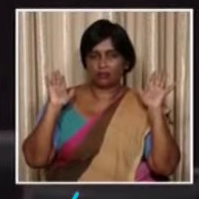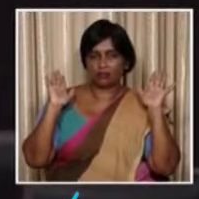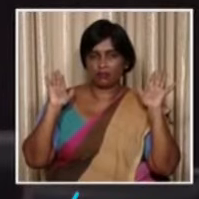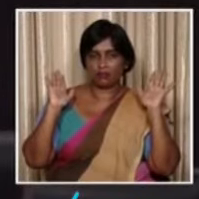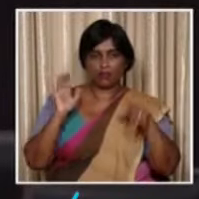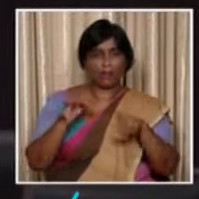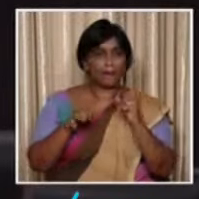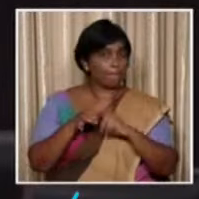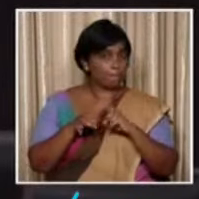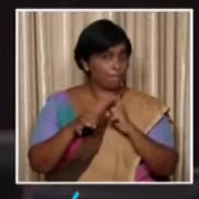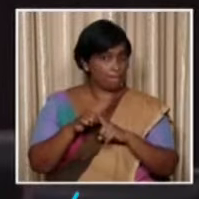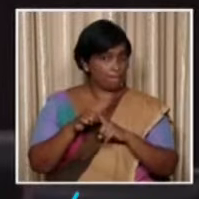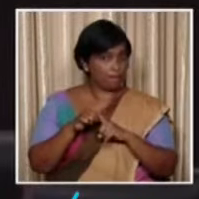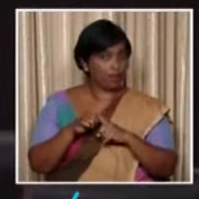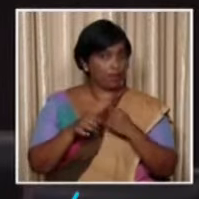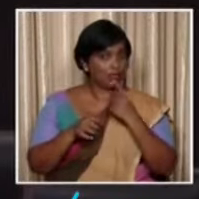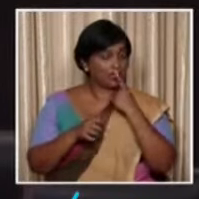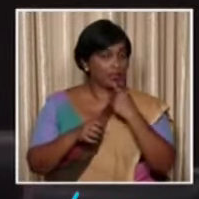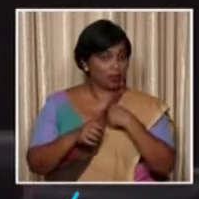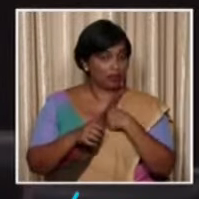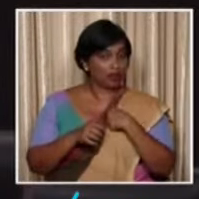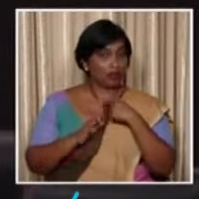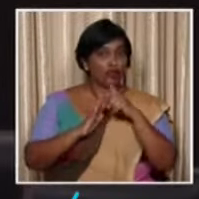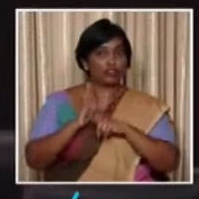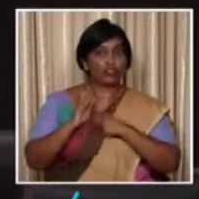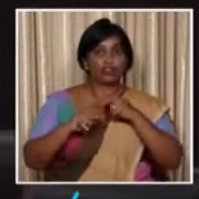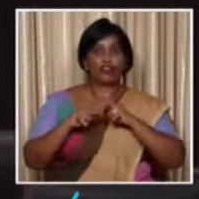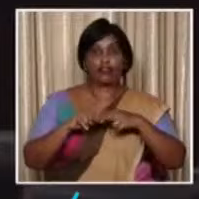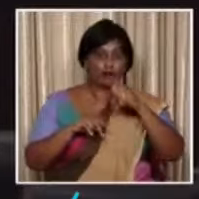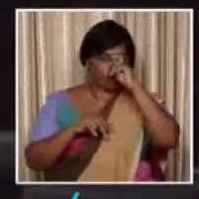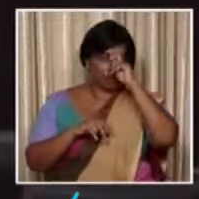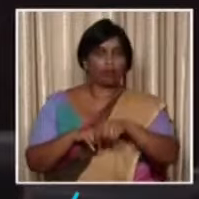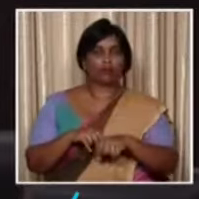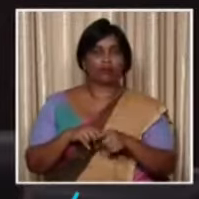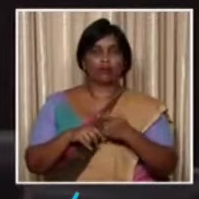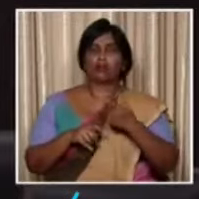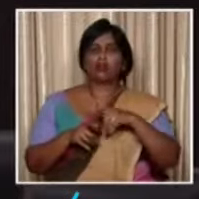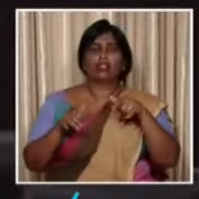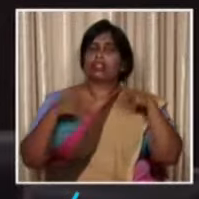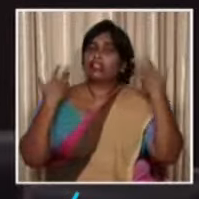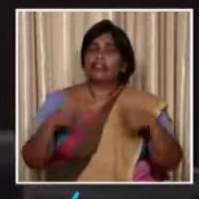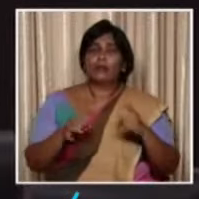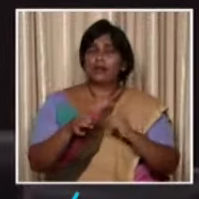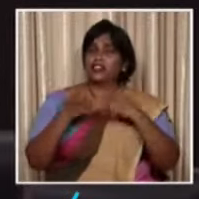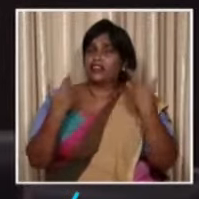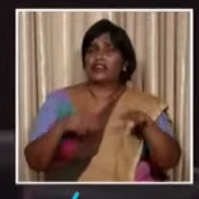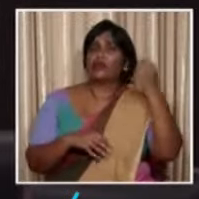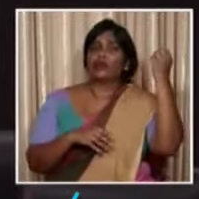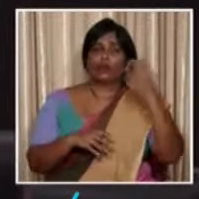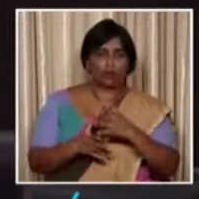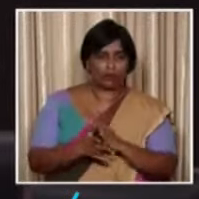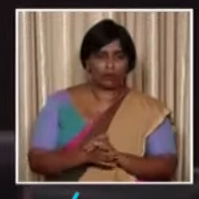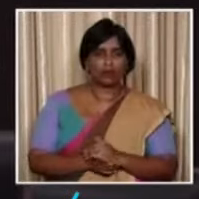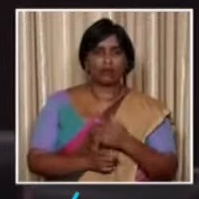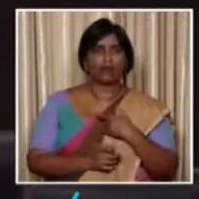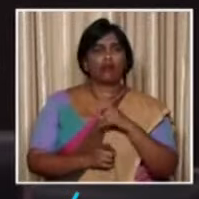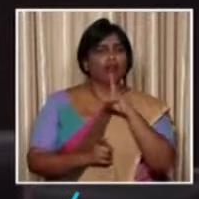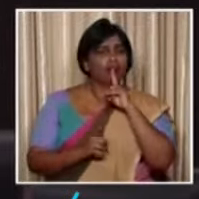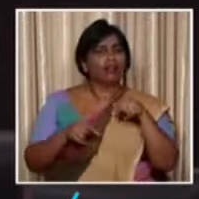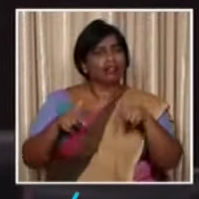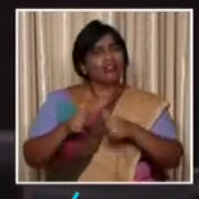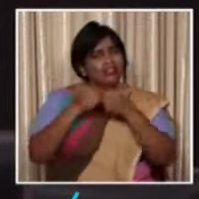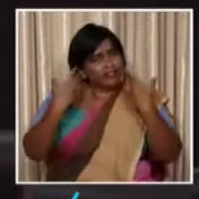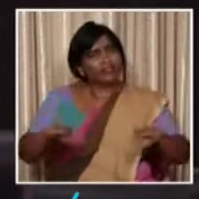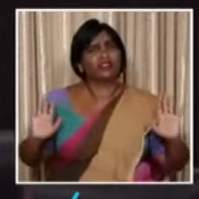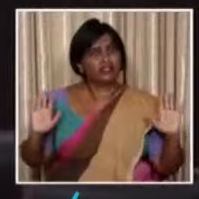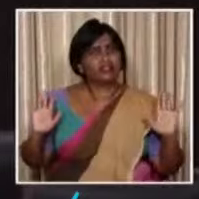මේ ප්‍රශ්නය මගෙන් අහුවා ජොන්ස්ටන් ෆර්නෑන්ඩෝ මැතිතුමා මේක කවද්ද රොෂාන් ඉවර වෙන්නේ කියලා. ඉතින් මට ඕනේ මේක ඉවර